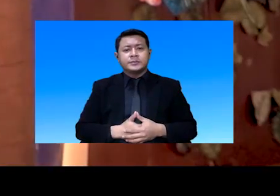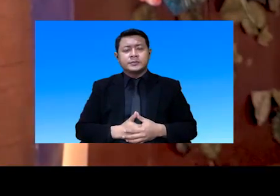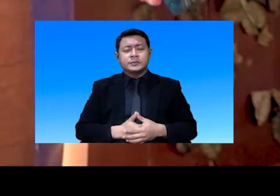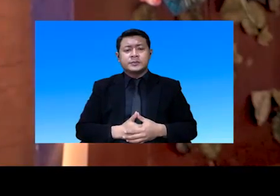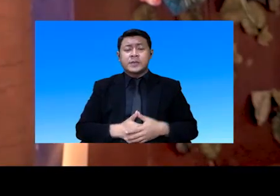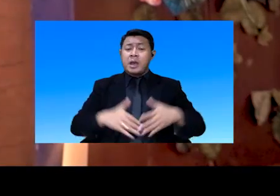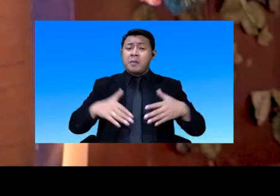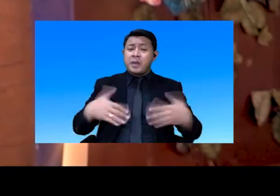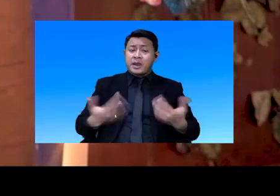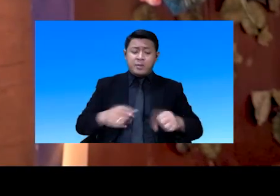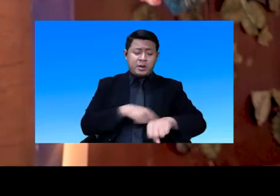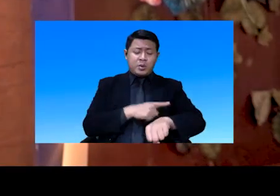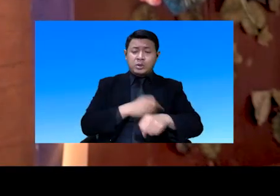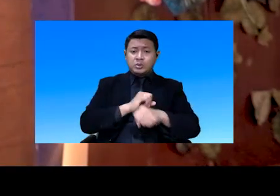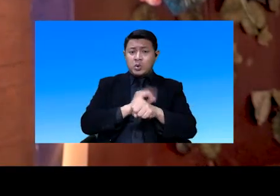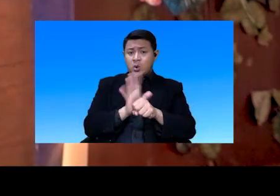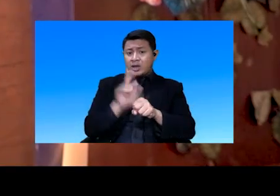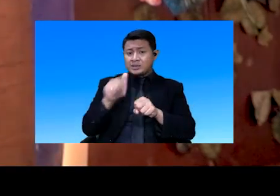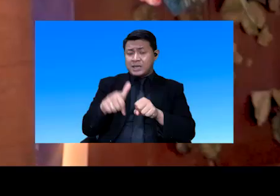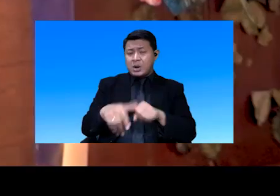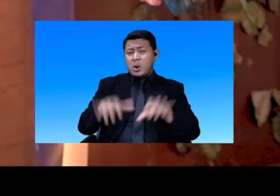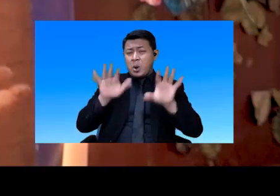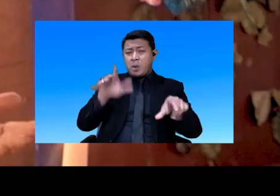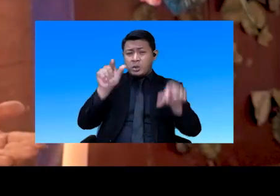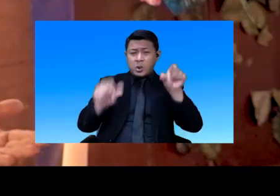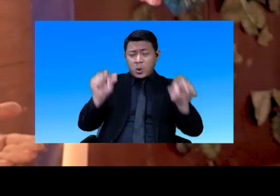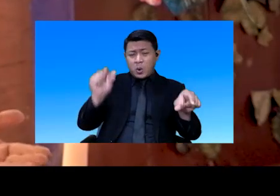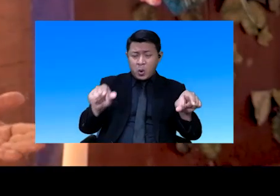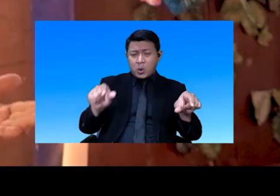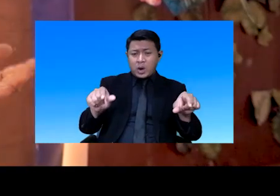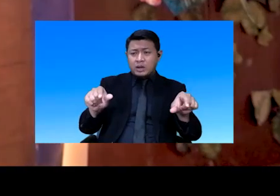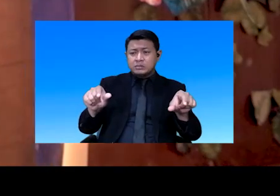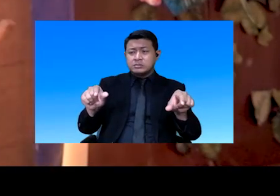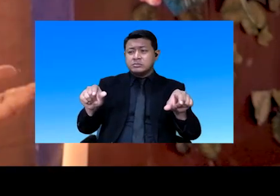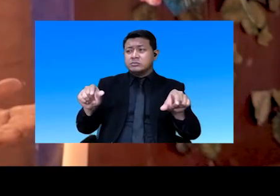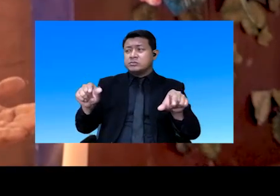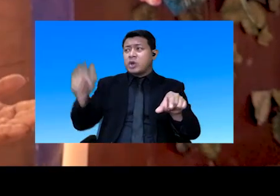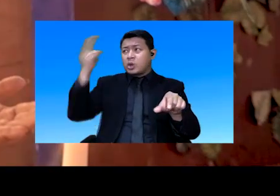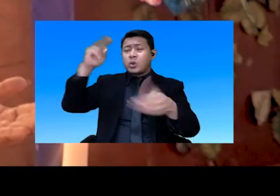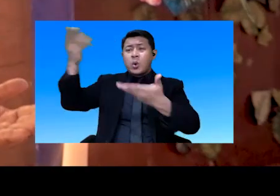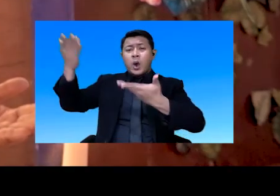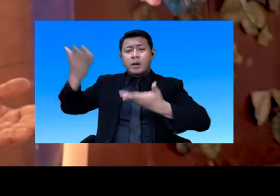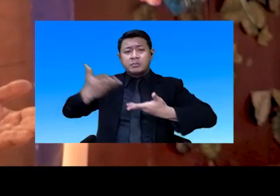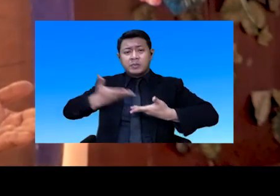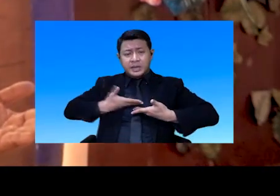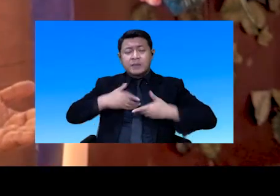Bagaimana di saat pandemi ini ratusan orang yang Tuhan titipkan hidup keluarga mereka,